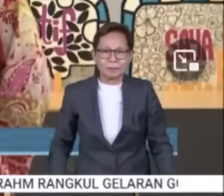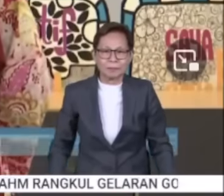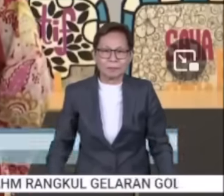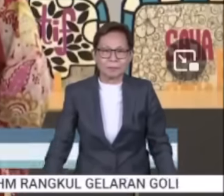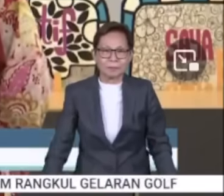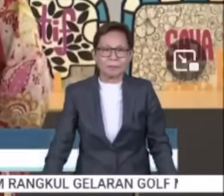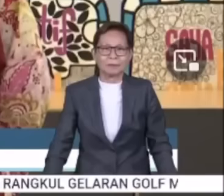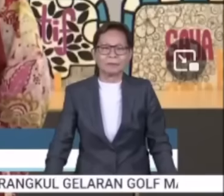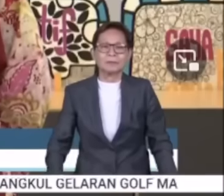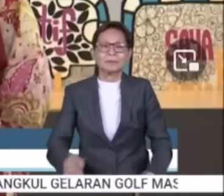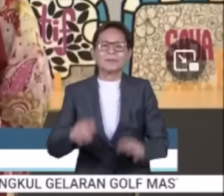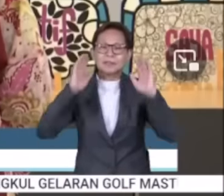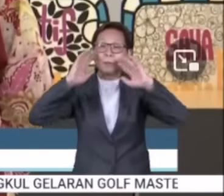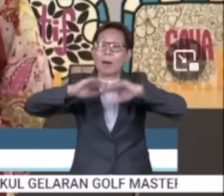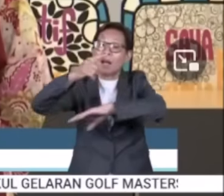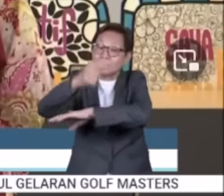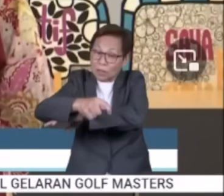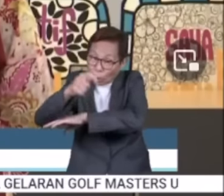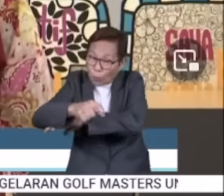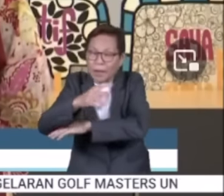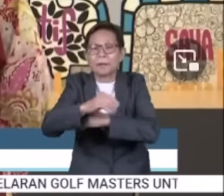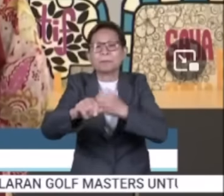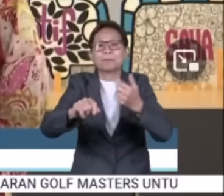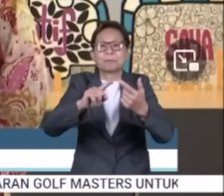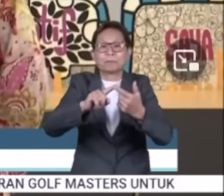Salat tarawih lagi.